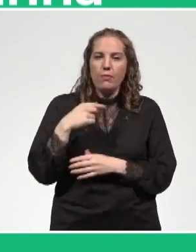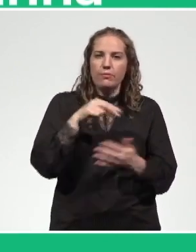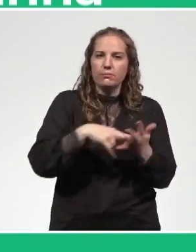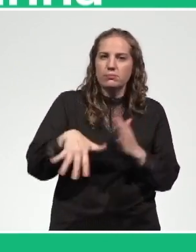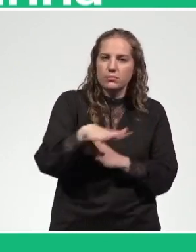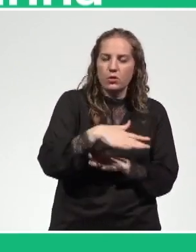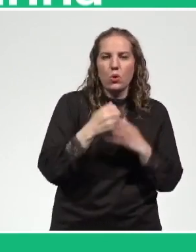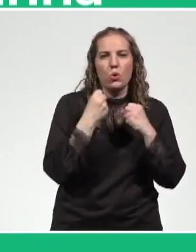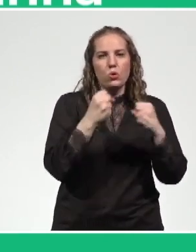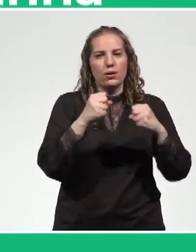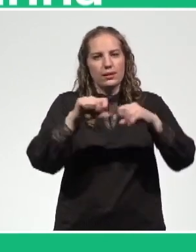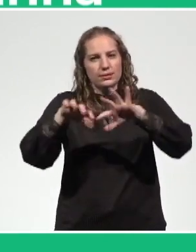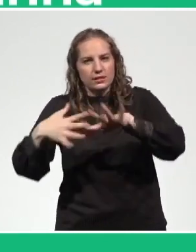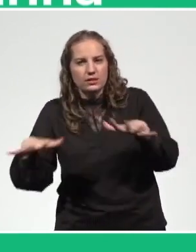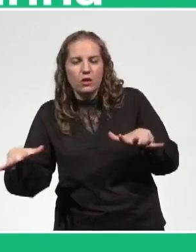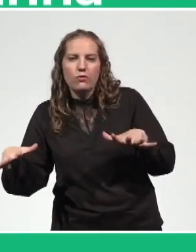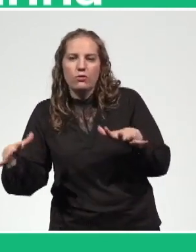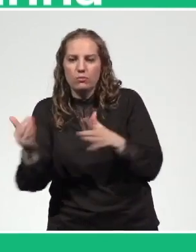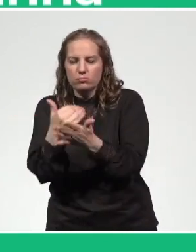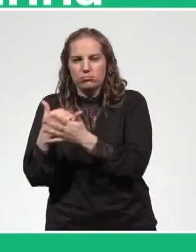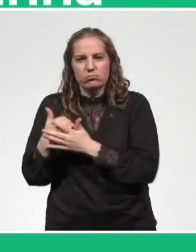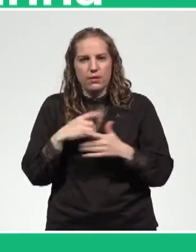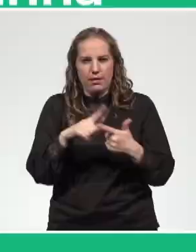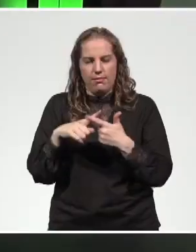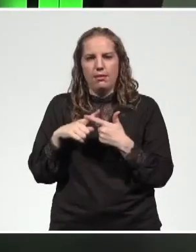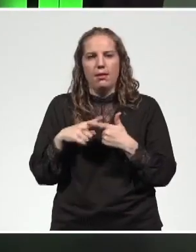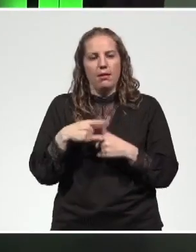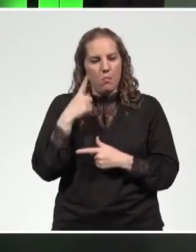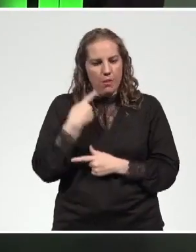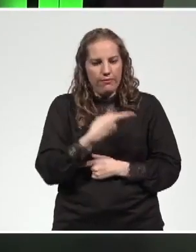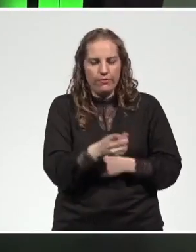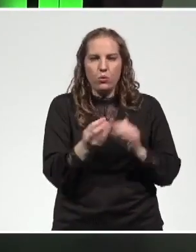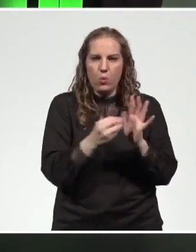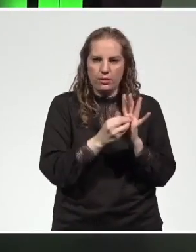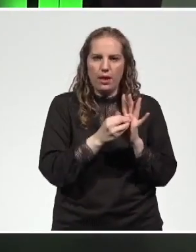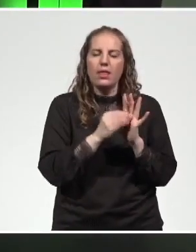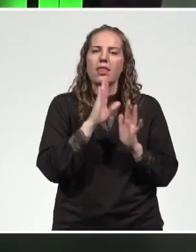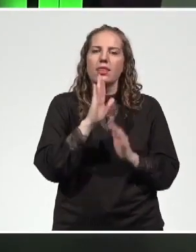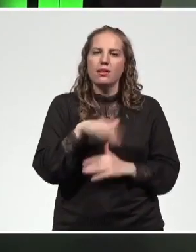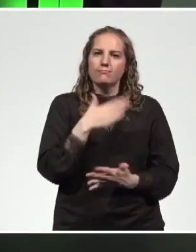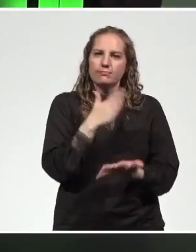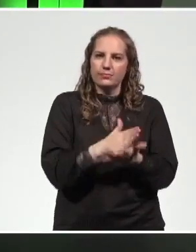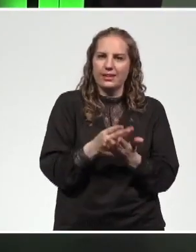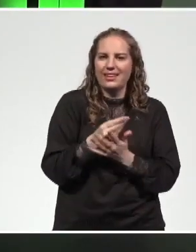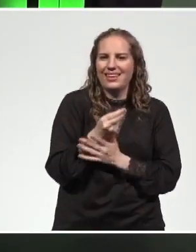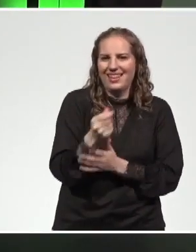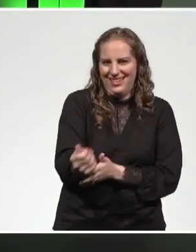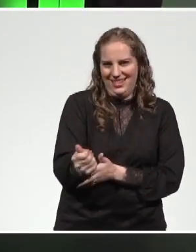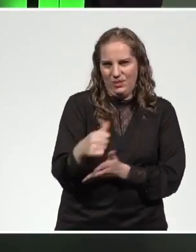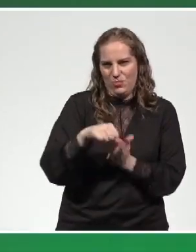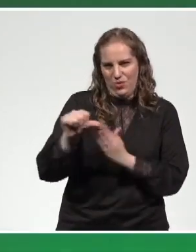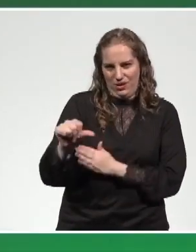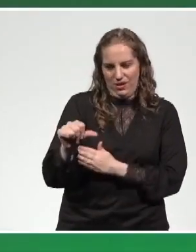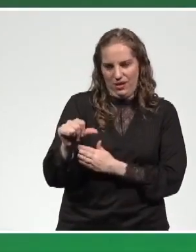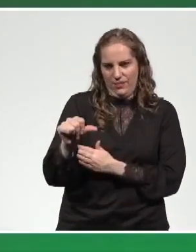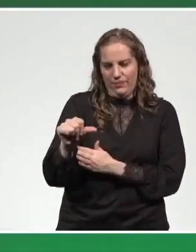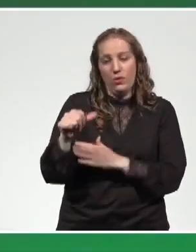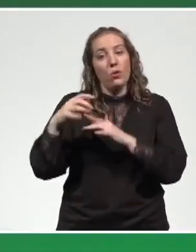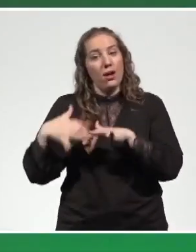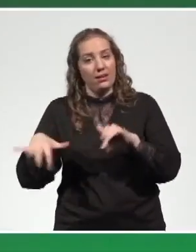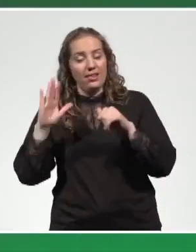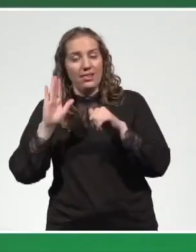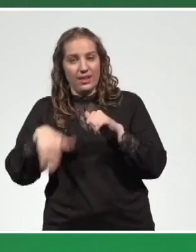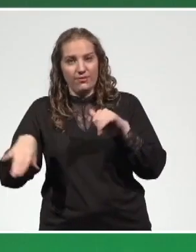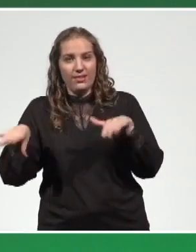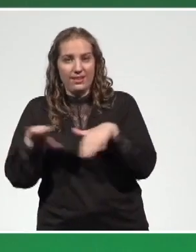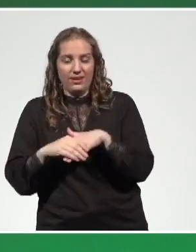eða annað, greiði sanngjarnt gjald fyrir nýtingu og Alþingi þarf að tryggja auðlindaákvæði